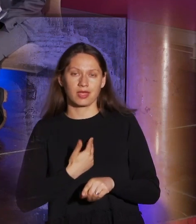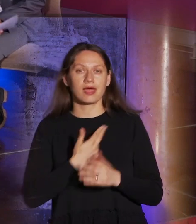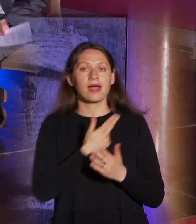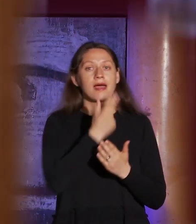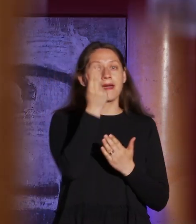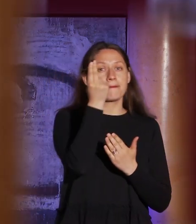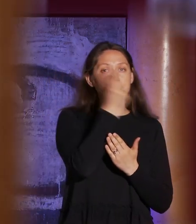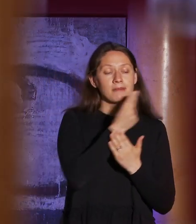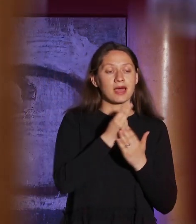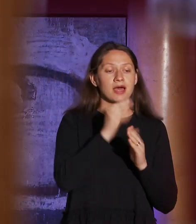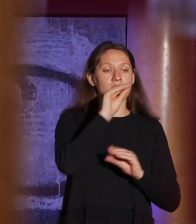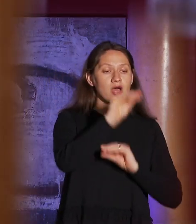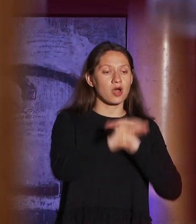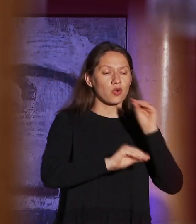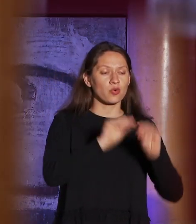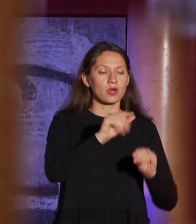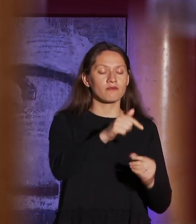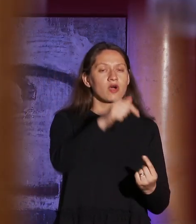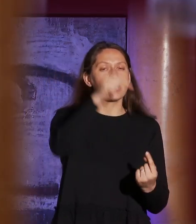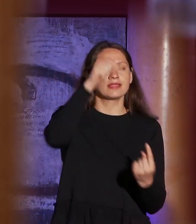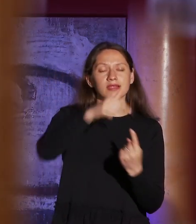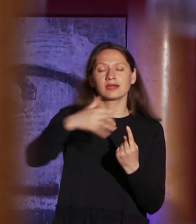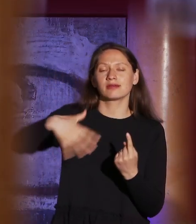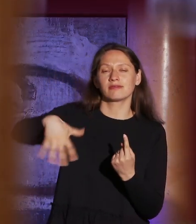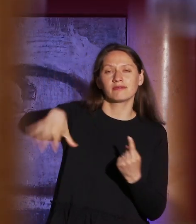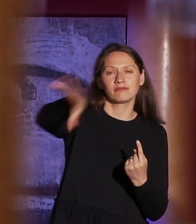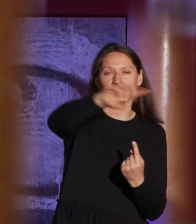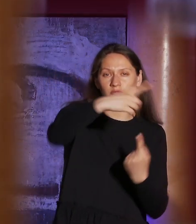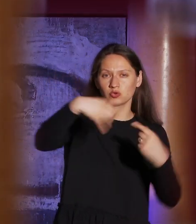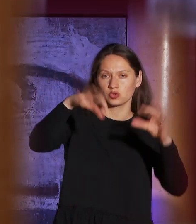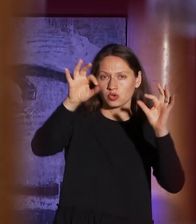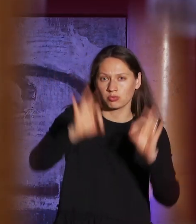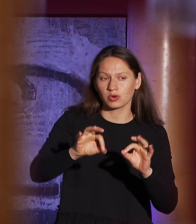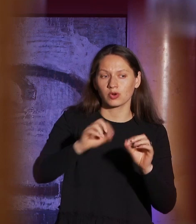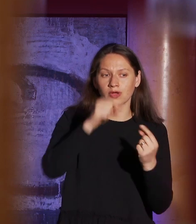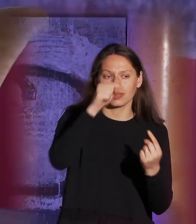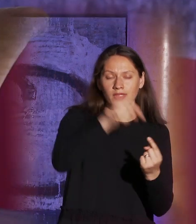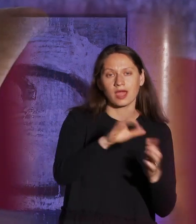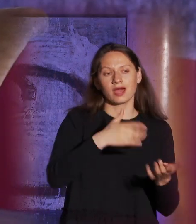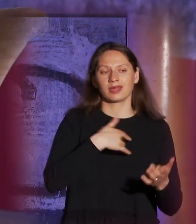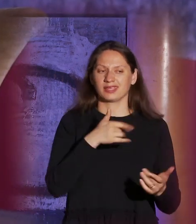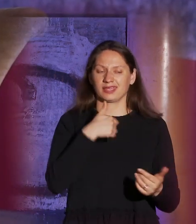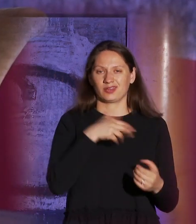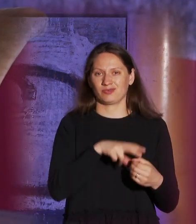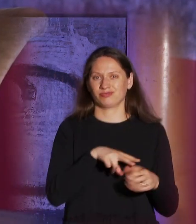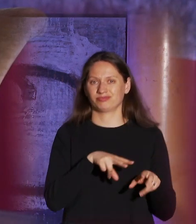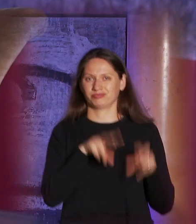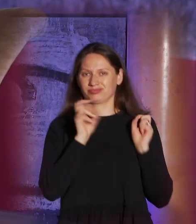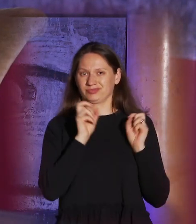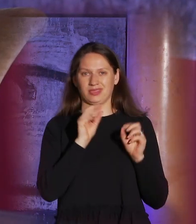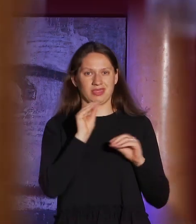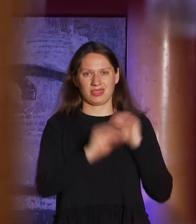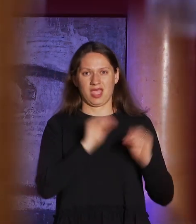visiems žmonėms ir tiems, kurie su negale, ar visgi nekurti? Tai vat, kokia ta žinutė iš jūsų būtų?